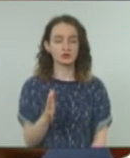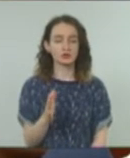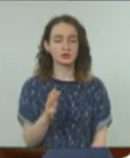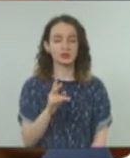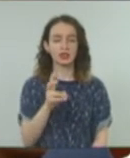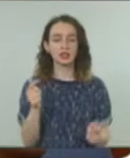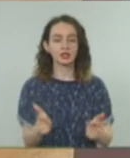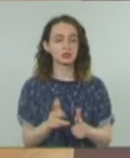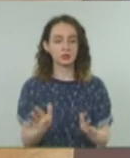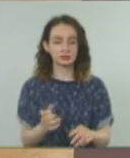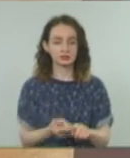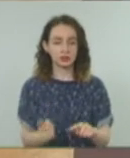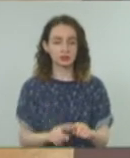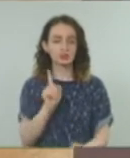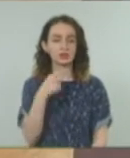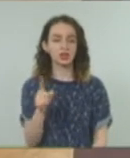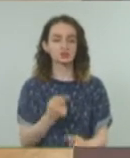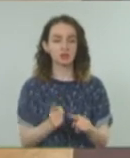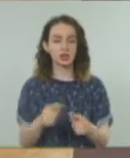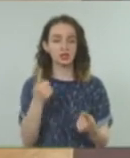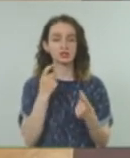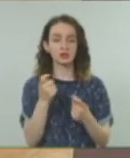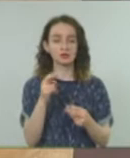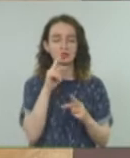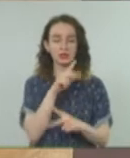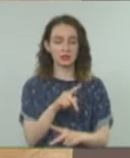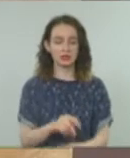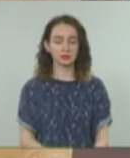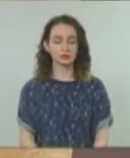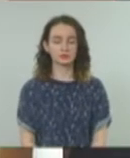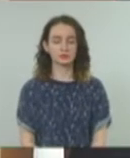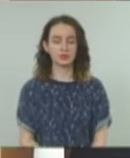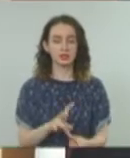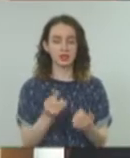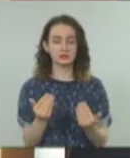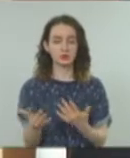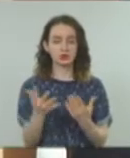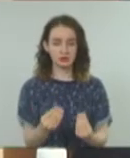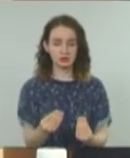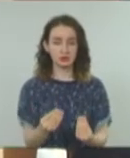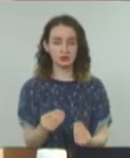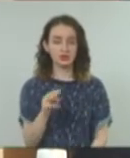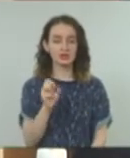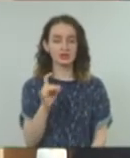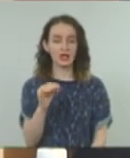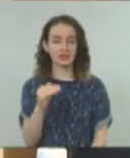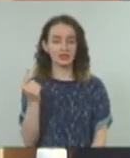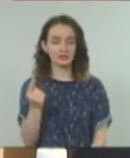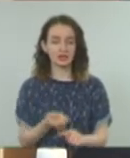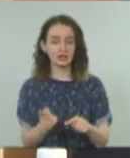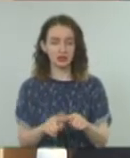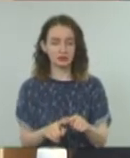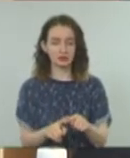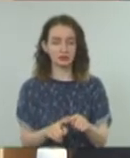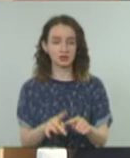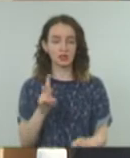не согласился. Назвал эту информацию некорректной. На сегодняшний день то, что касается тарифов в моменте